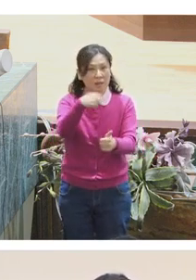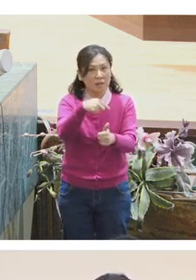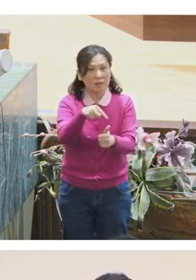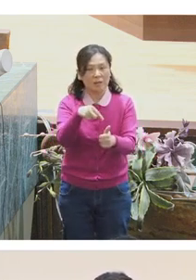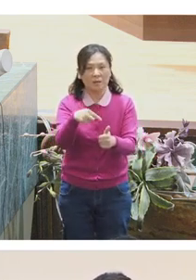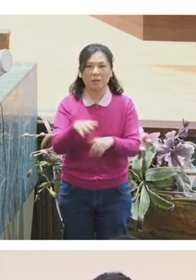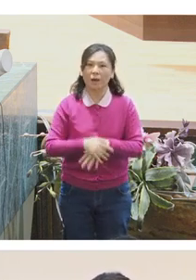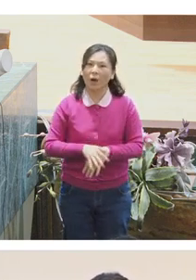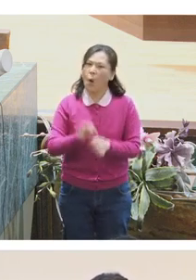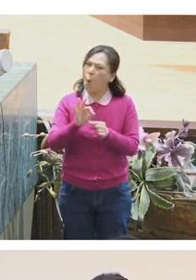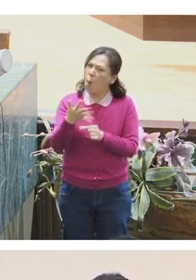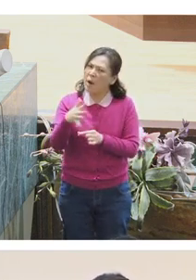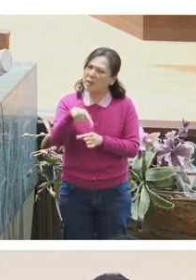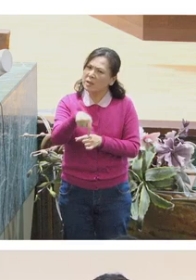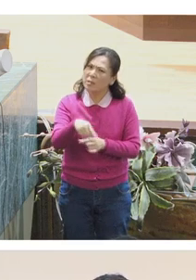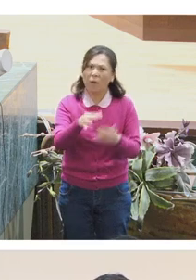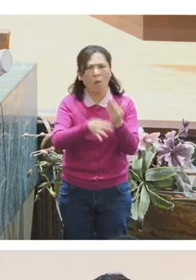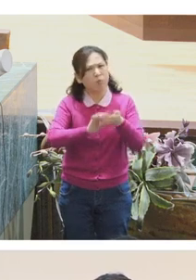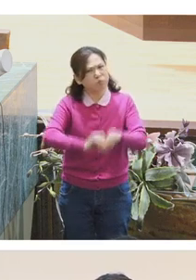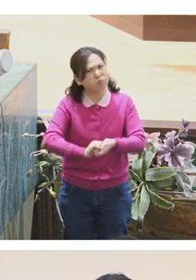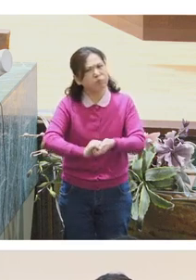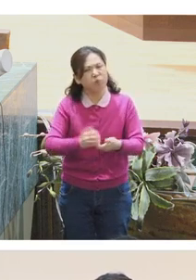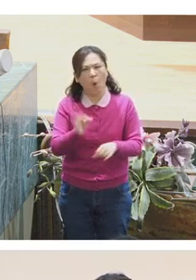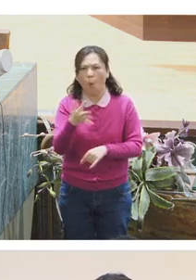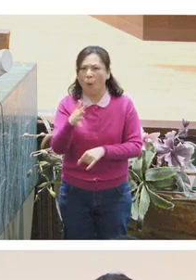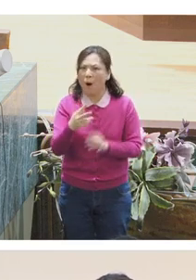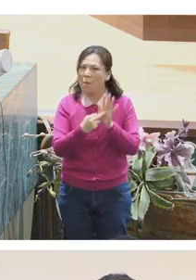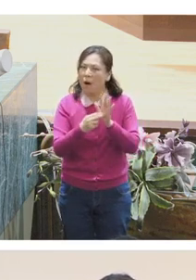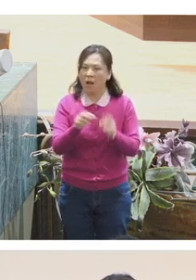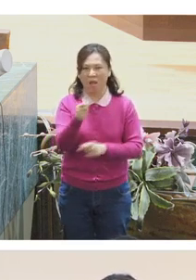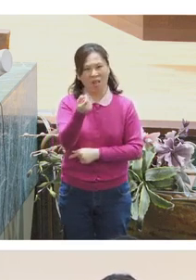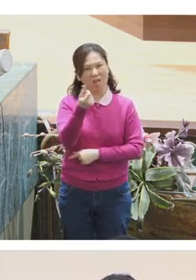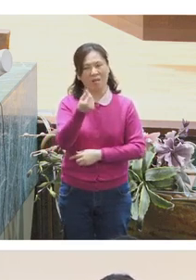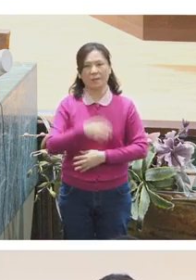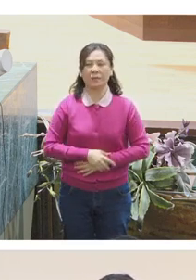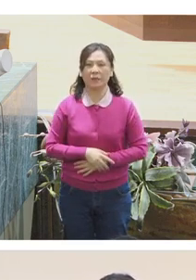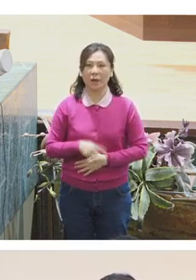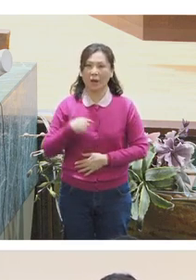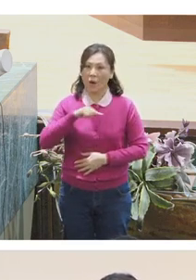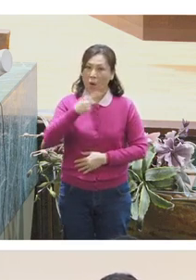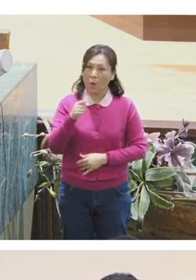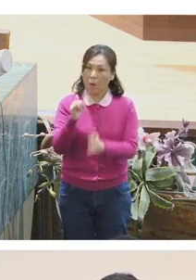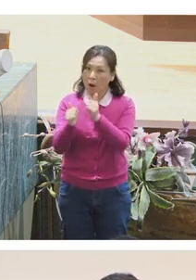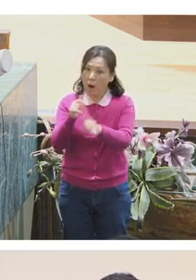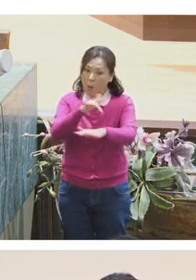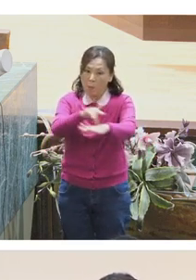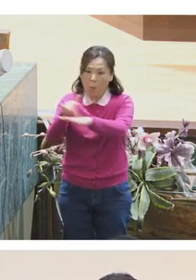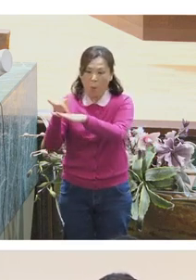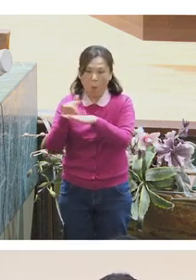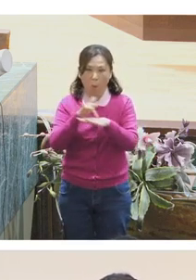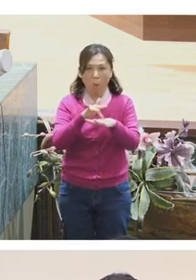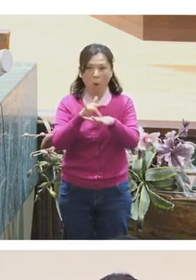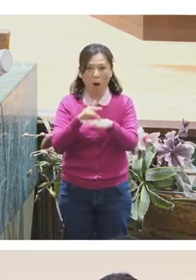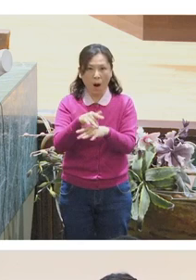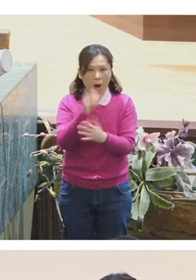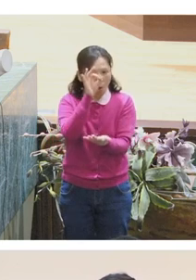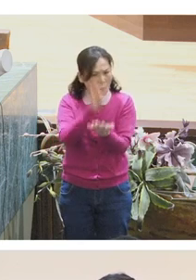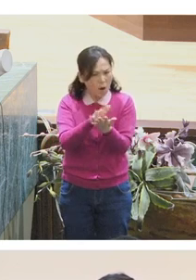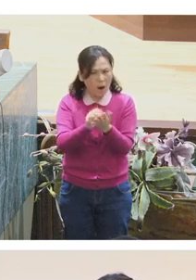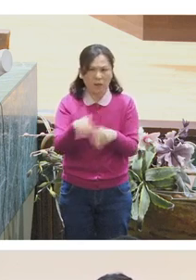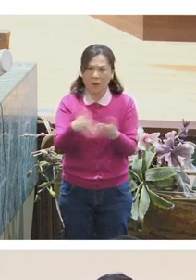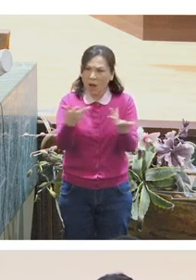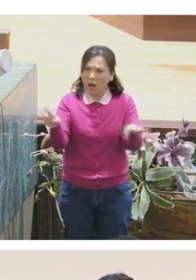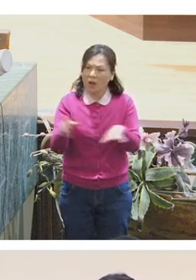说为什么要这样规定。好，那其实我是在接触原住民社会之后才发现说，其实有很多资源的